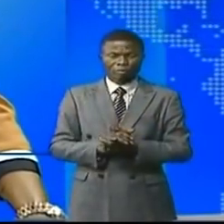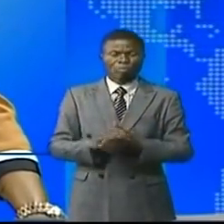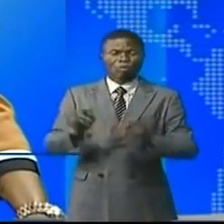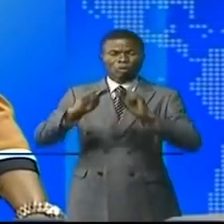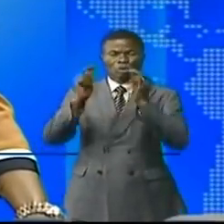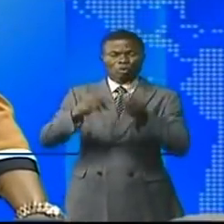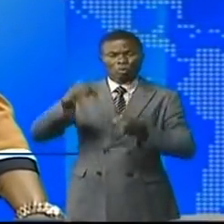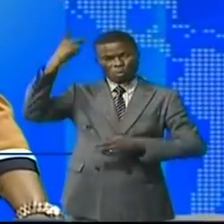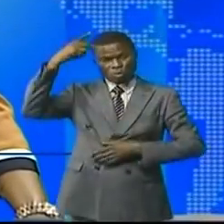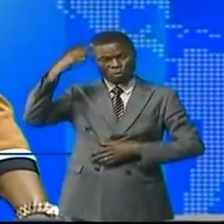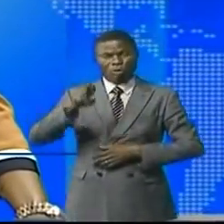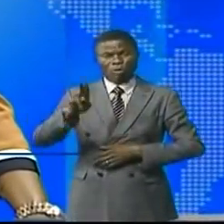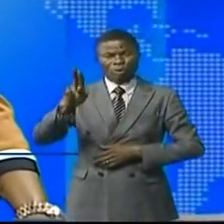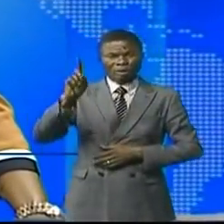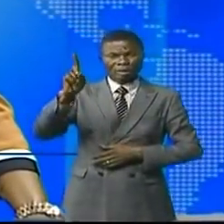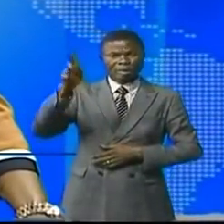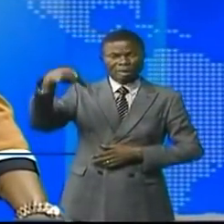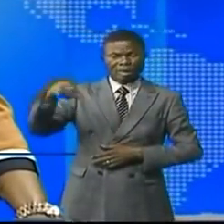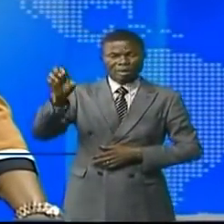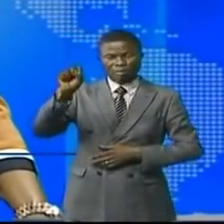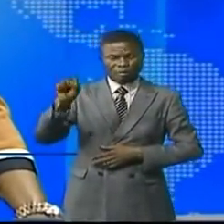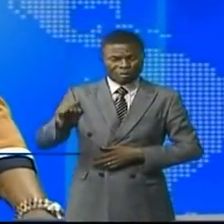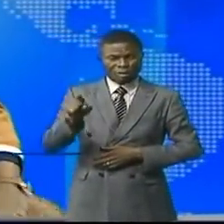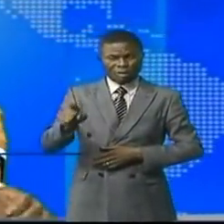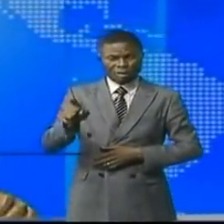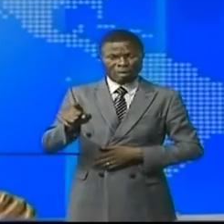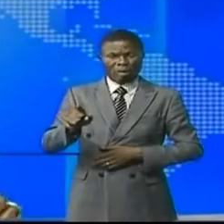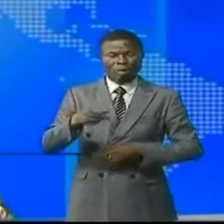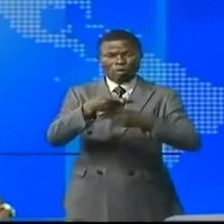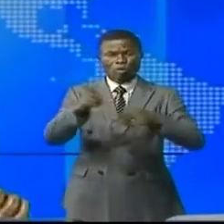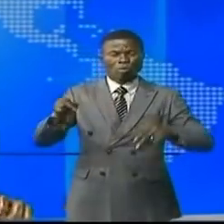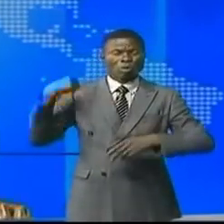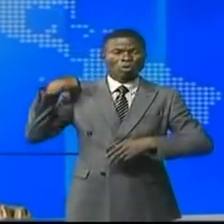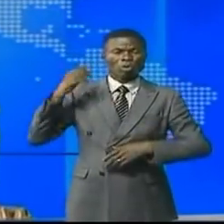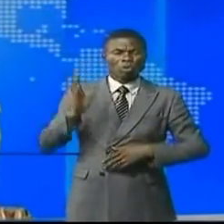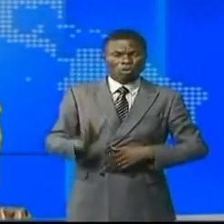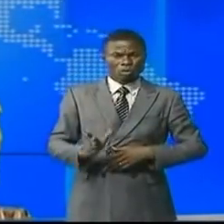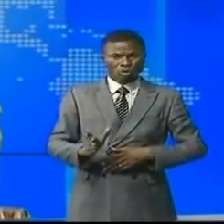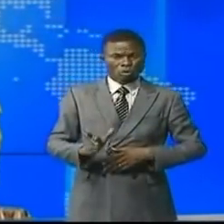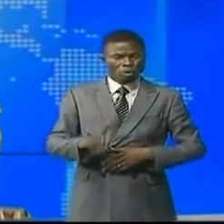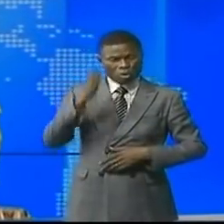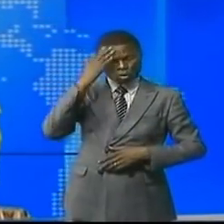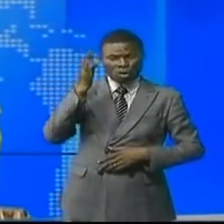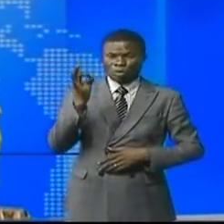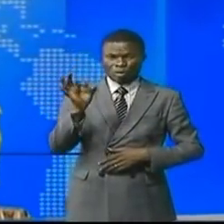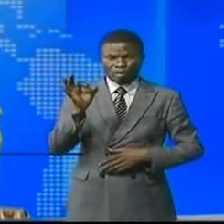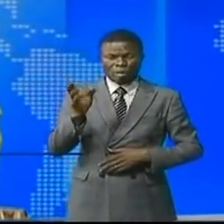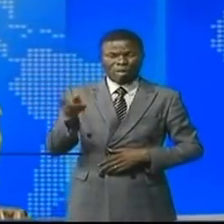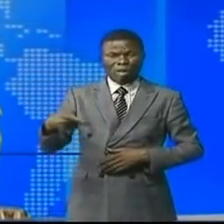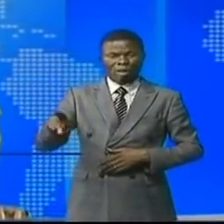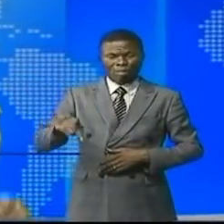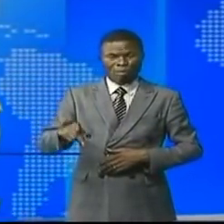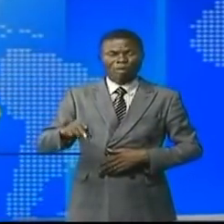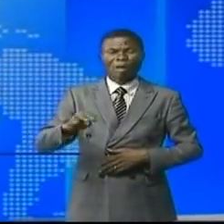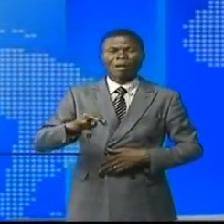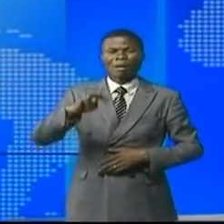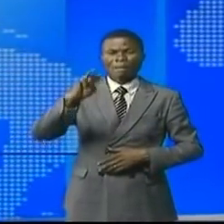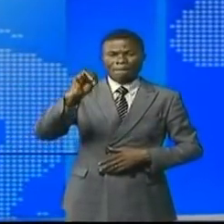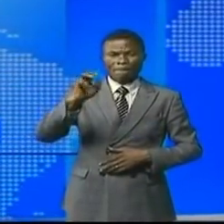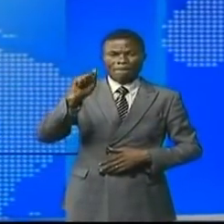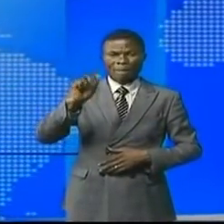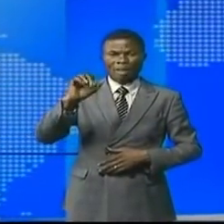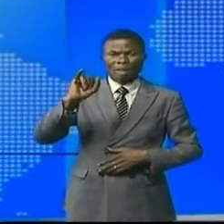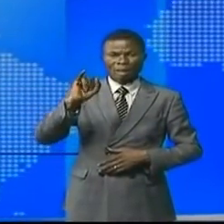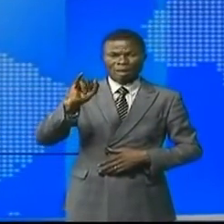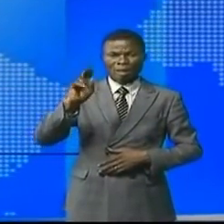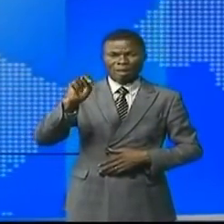le ticket candidat de l'Union sacrée au poste de gouverneur n'est pas encore connu pour la province du Maniema. Aucun candidat